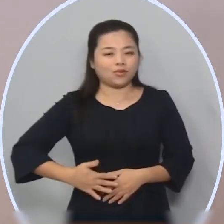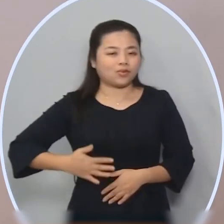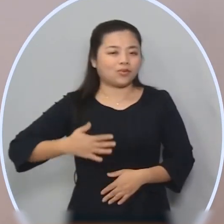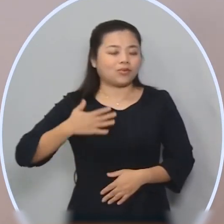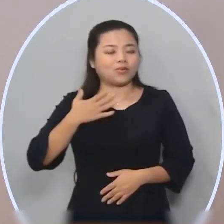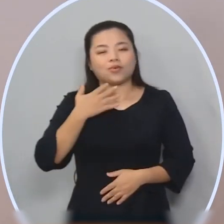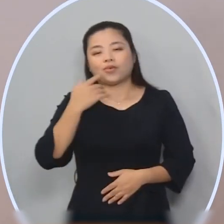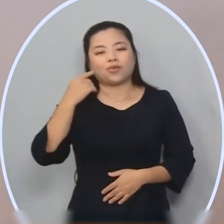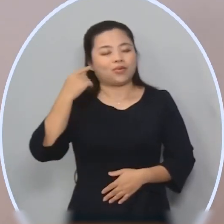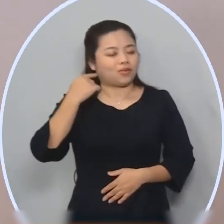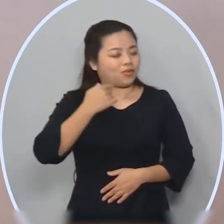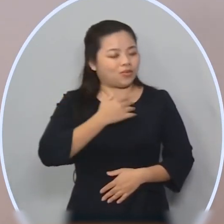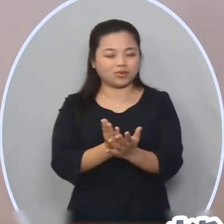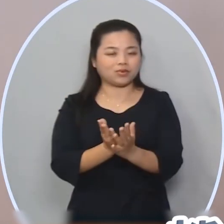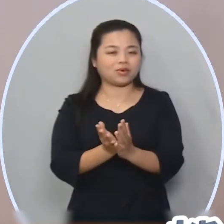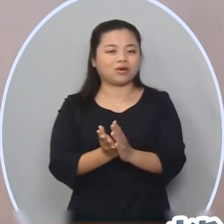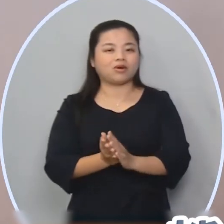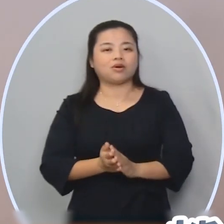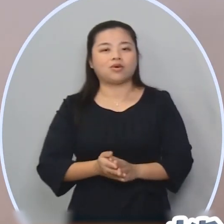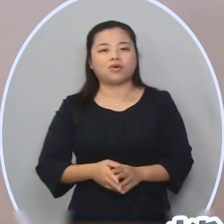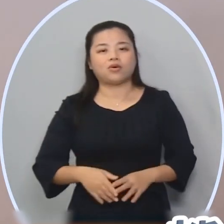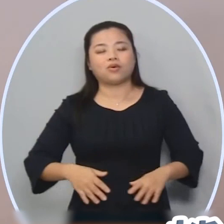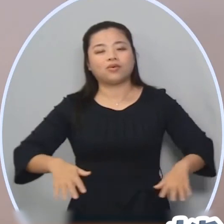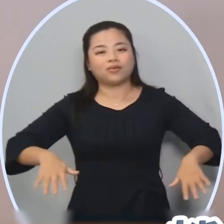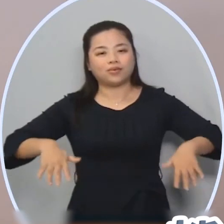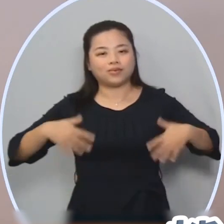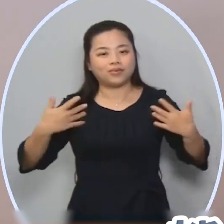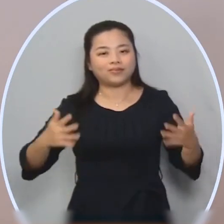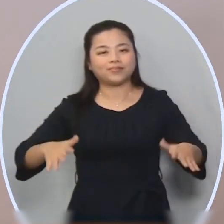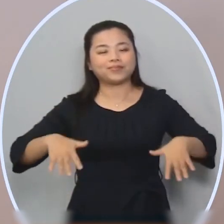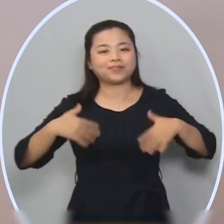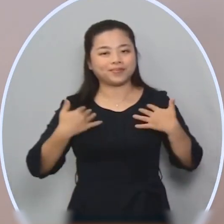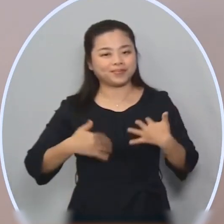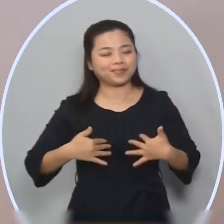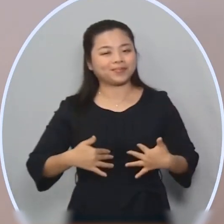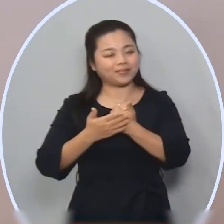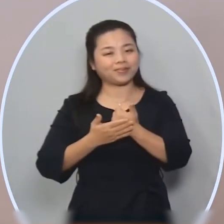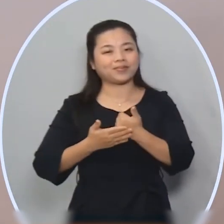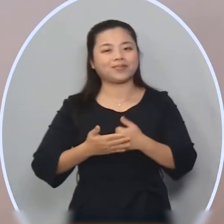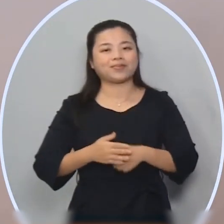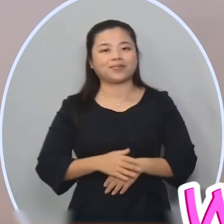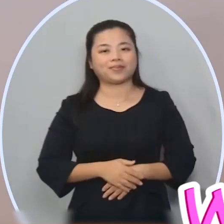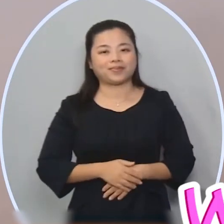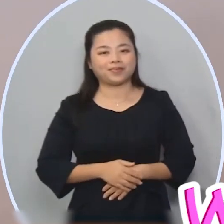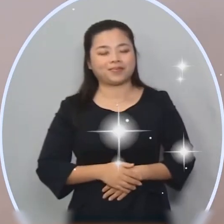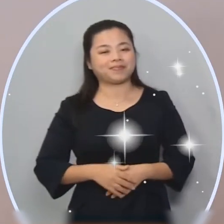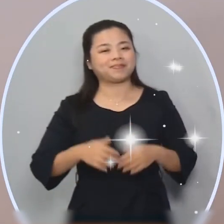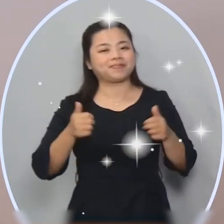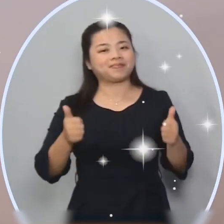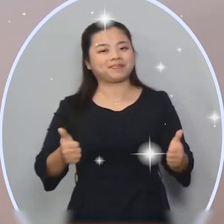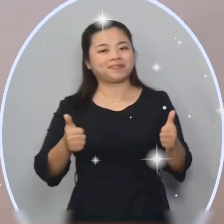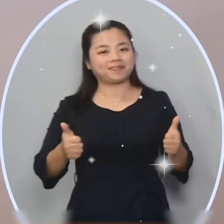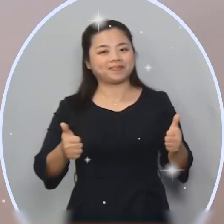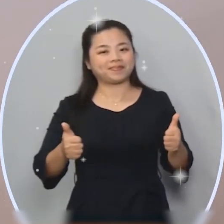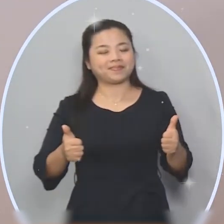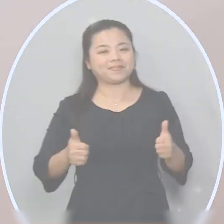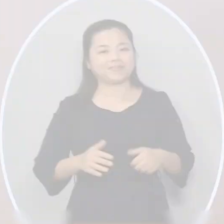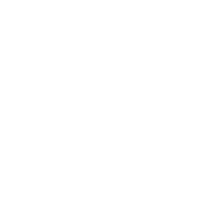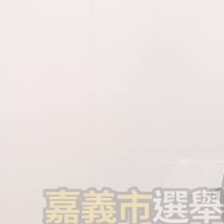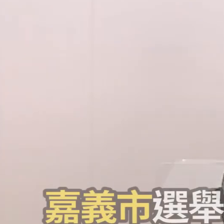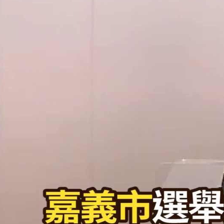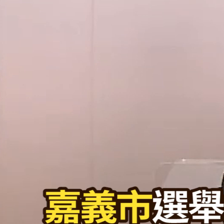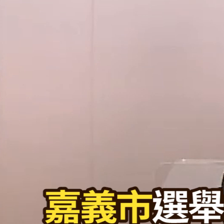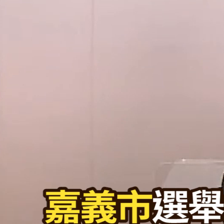的细胞、全身的组织都非常的轻松、愉快、完美、和谐 ，wonderful, wonderful, 太棒了